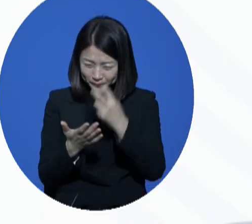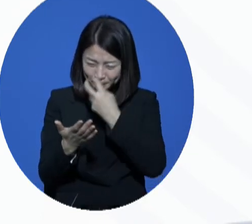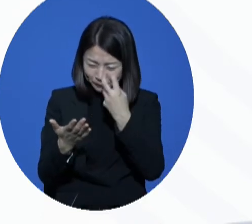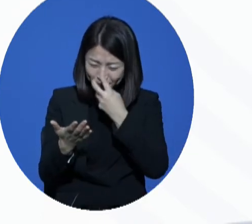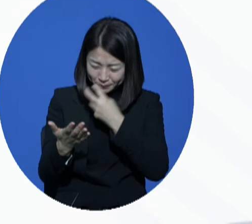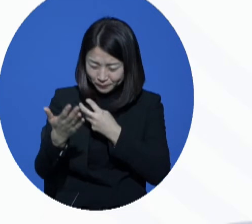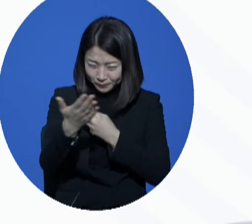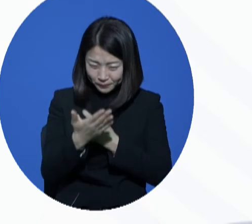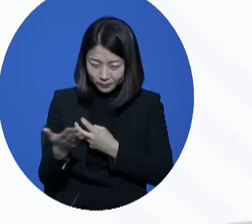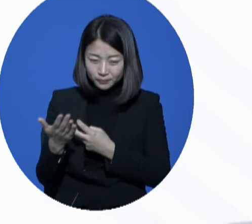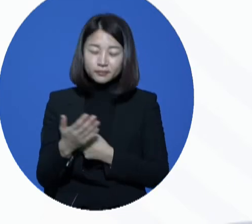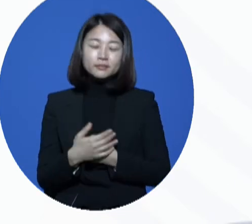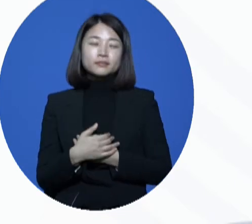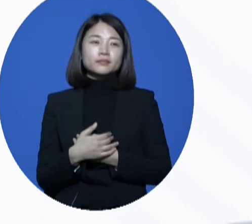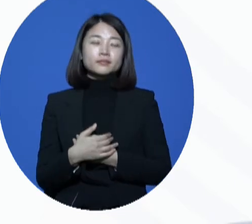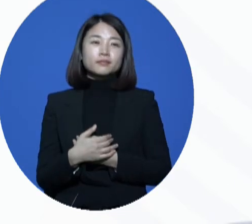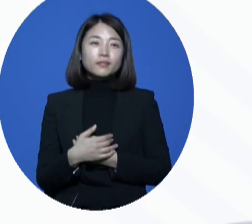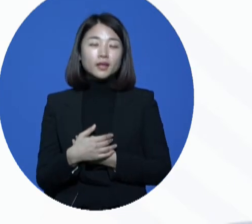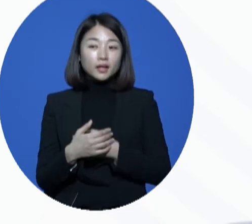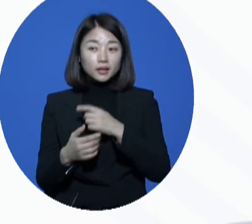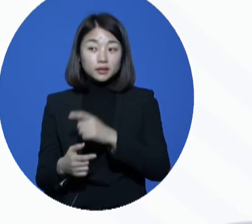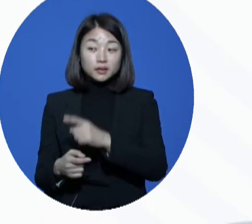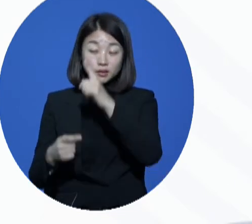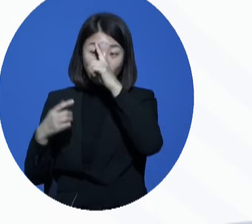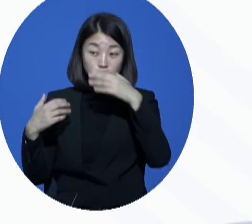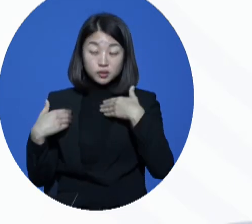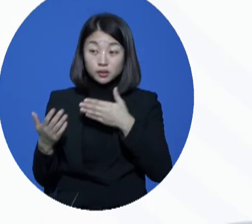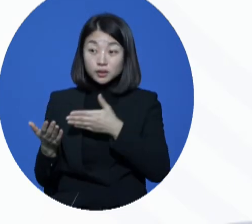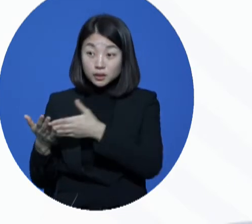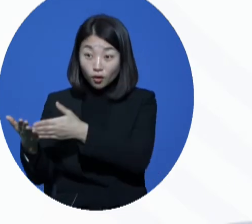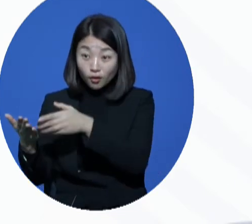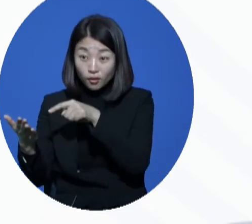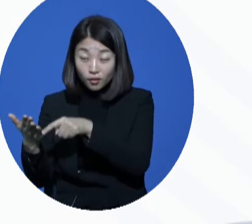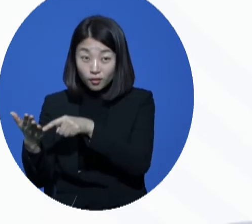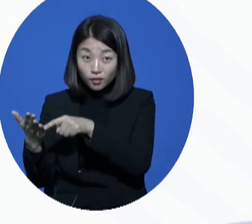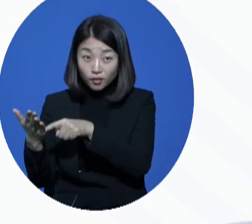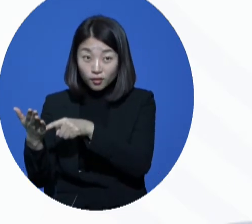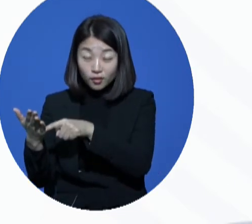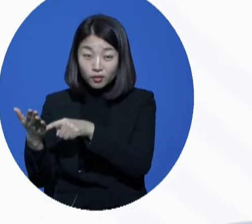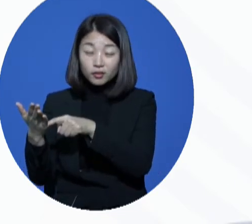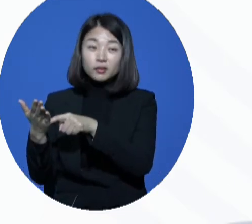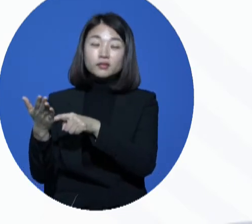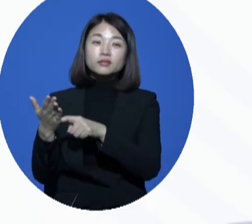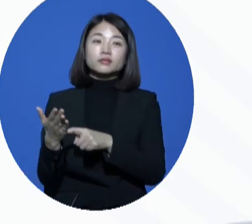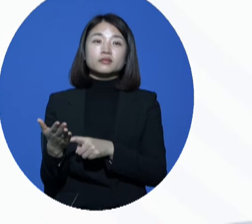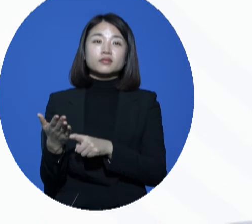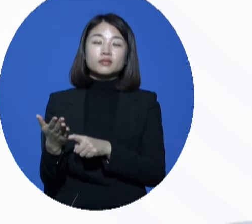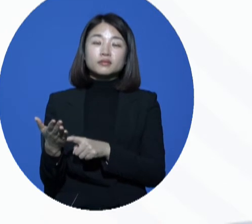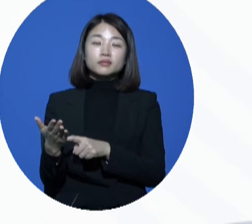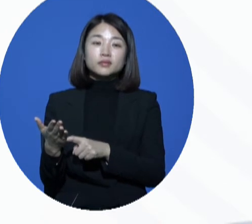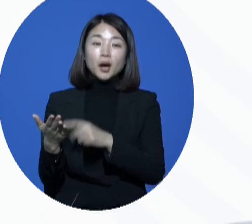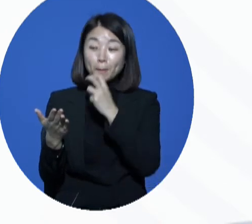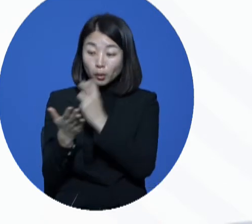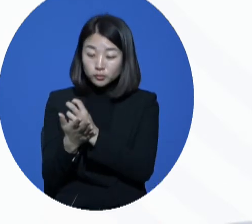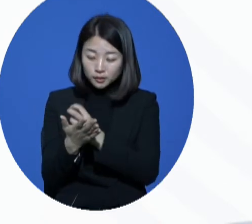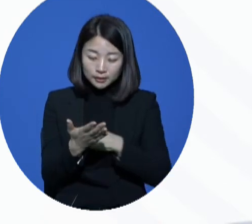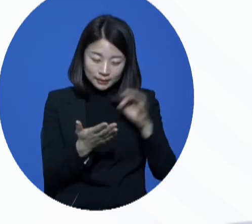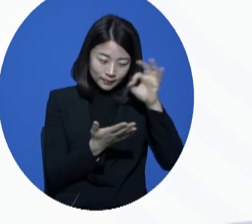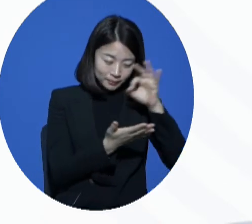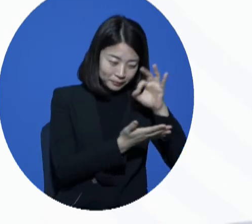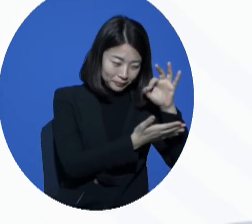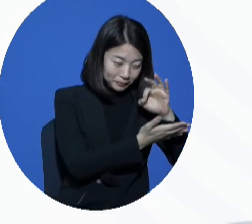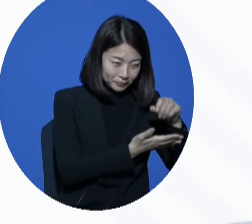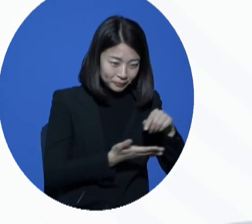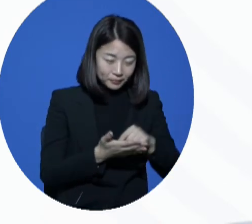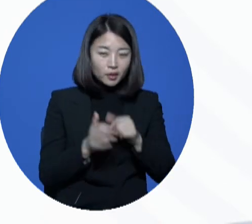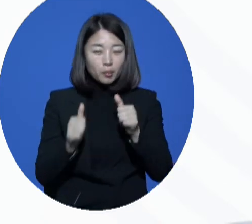당시에 사문화되어 있던 하지만 지자체의 요구하고 역할을 명시하고 있는 법률 조문을